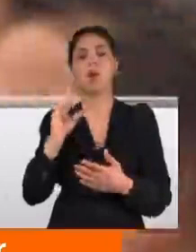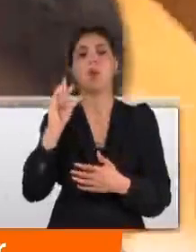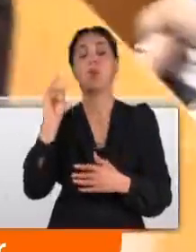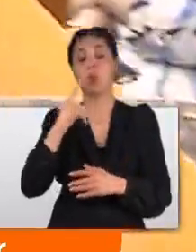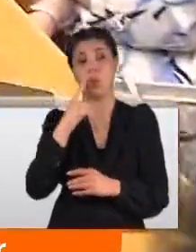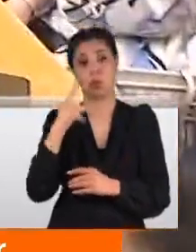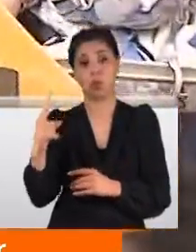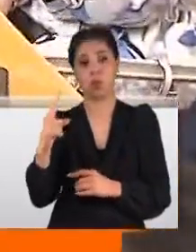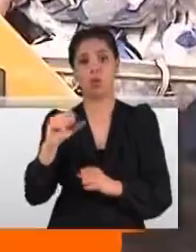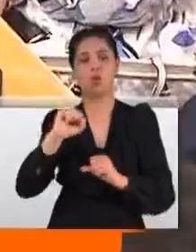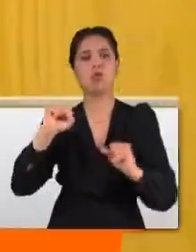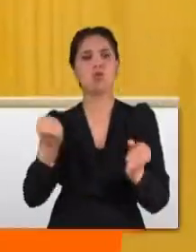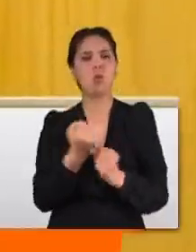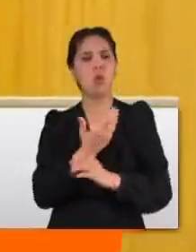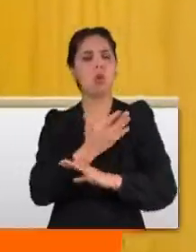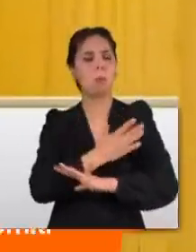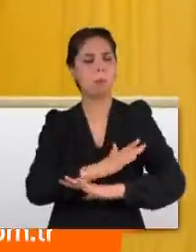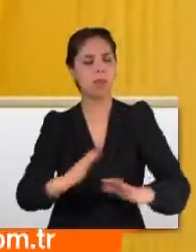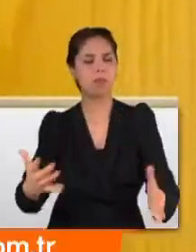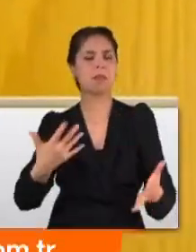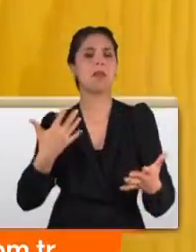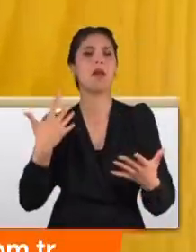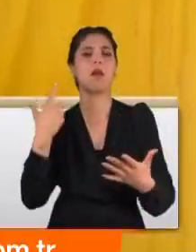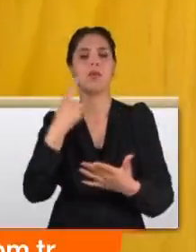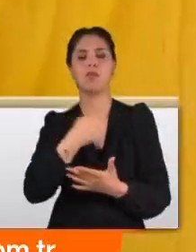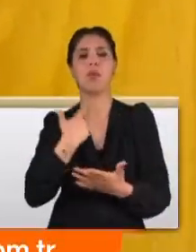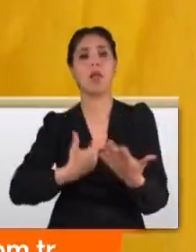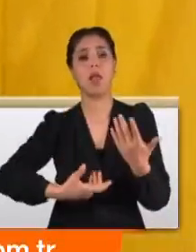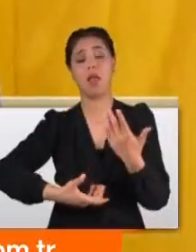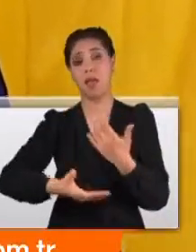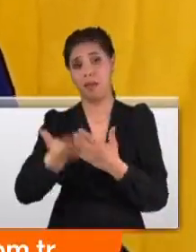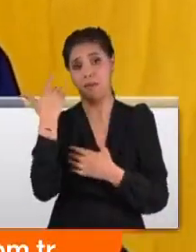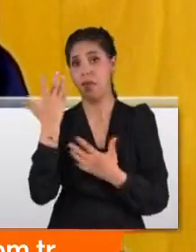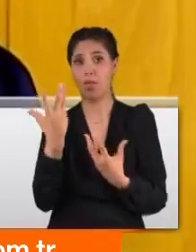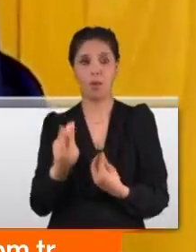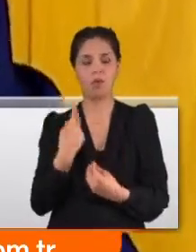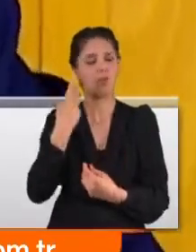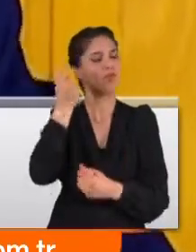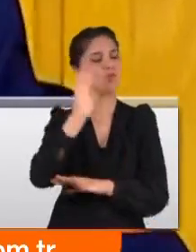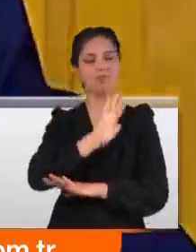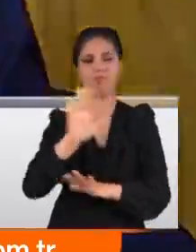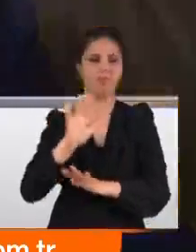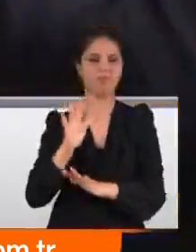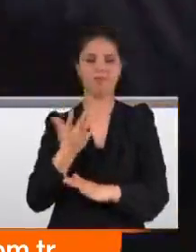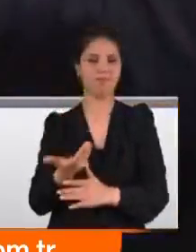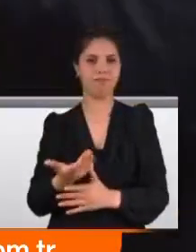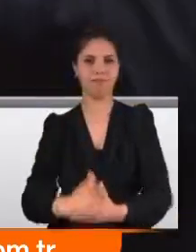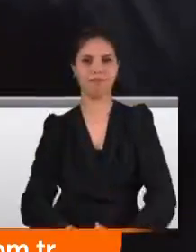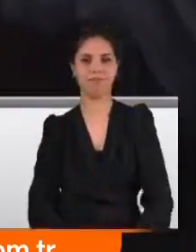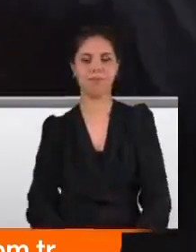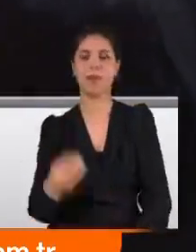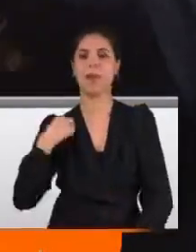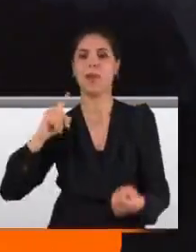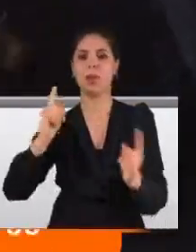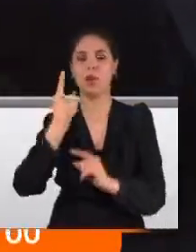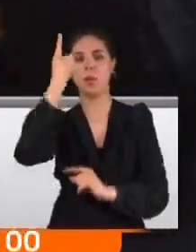geçirmiş, fırtınalara direnmiş ve lakin yediği ayazı da hiç unutmamış, unutmayacak. Yeni